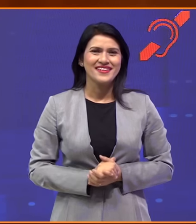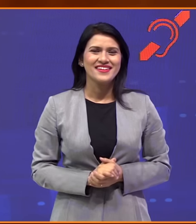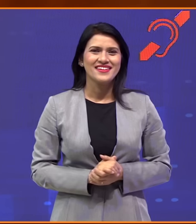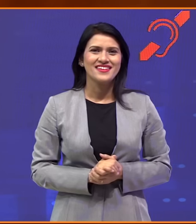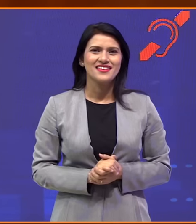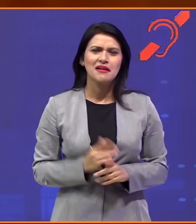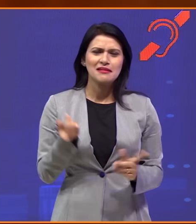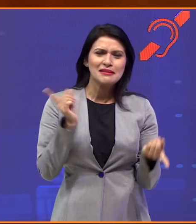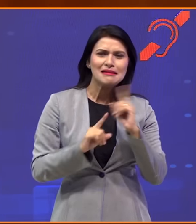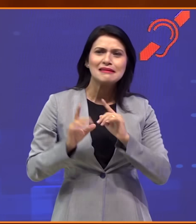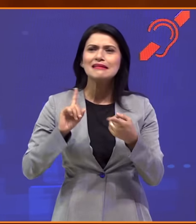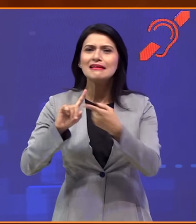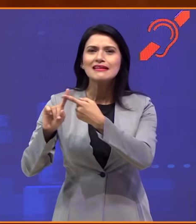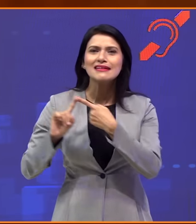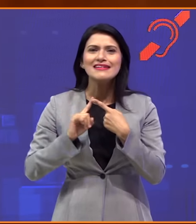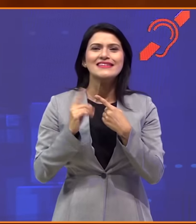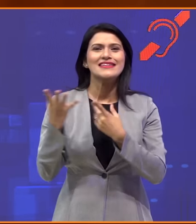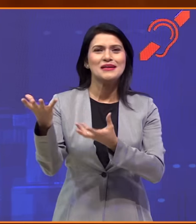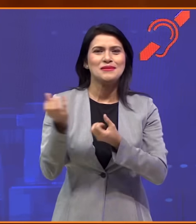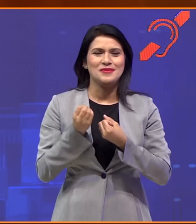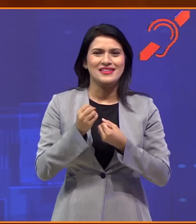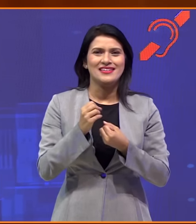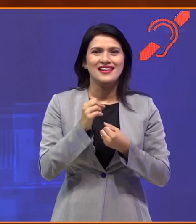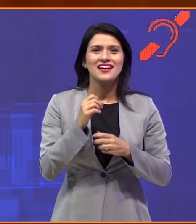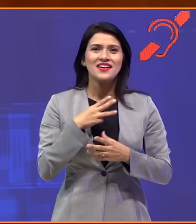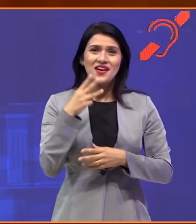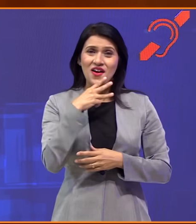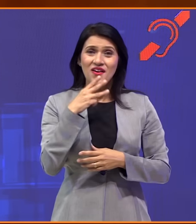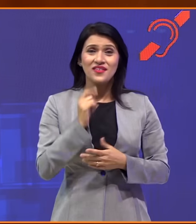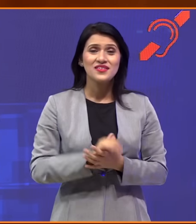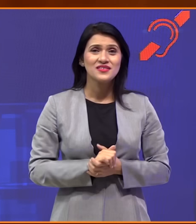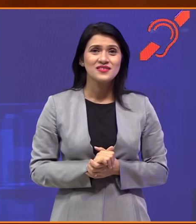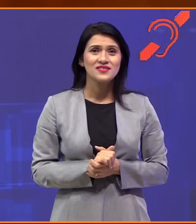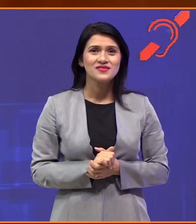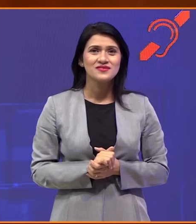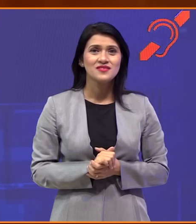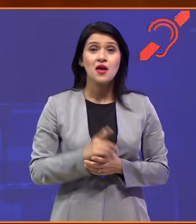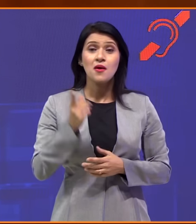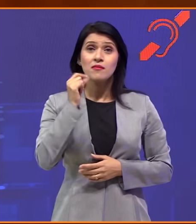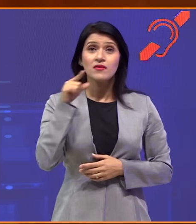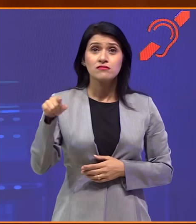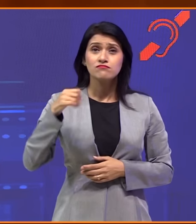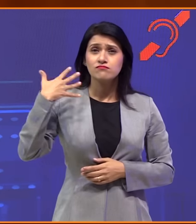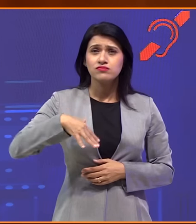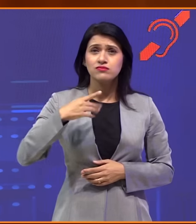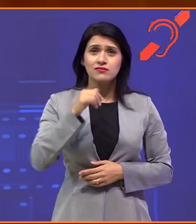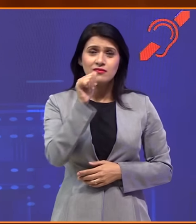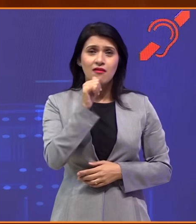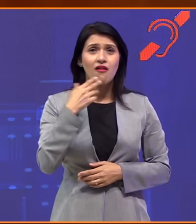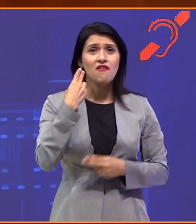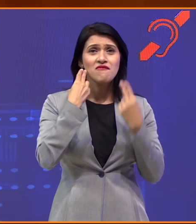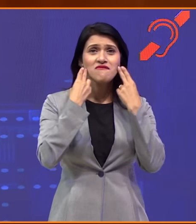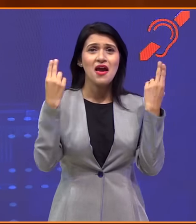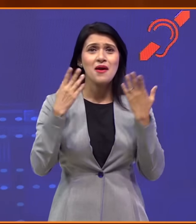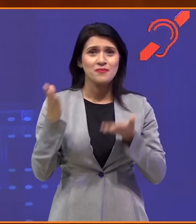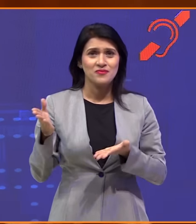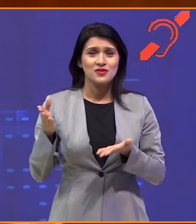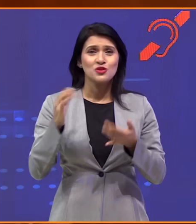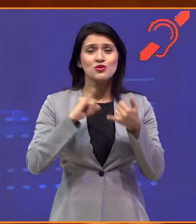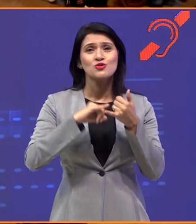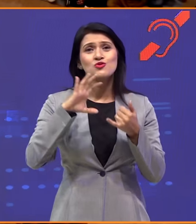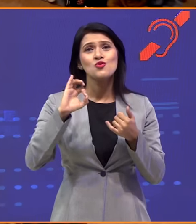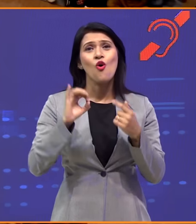लोग जुगाड़ करते थे और उन्होंने मेरे सामने दुनिया की सबसे अच्छी उस समय की स्कच